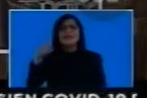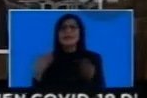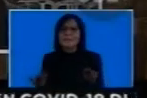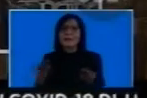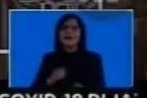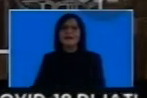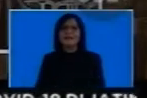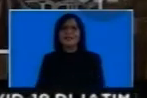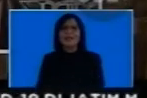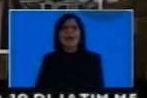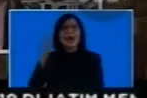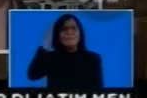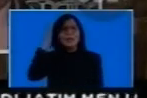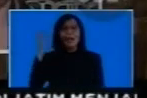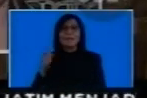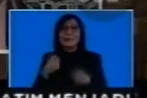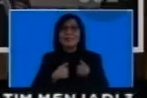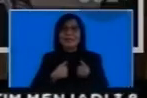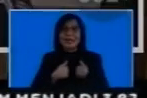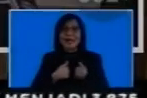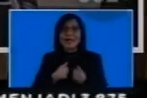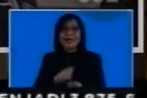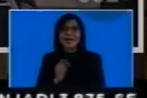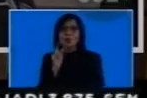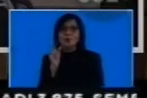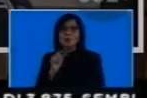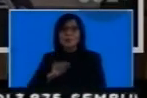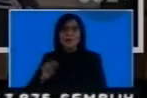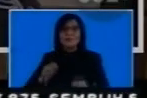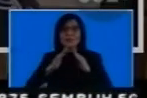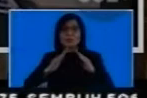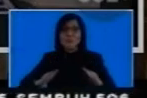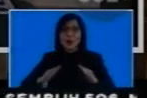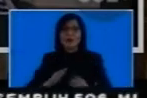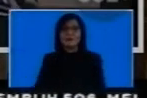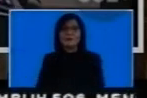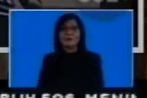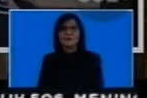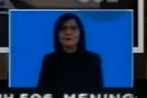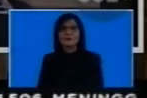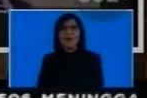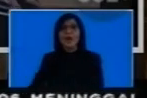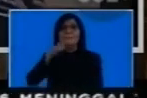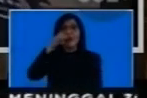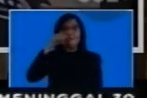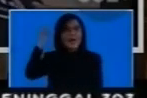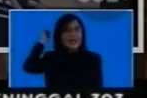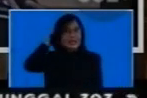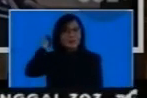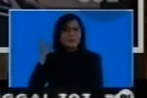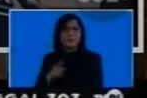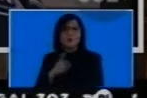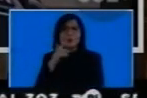apa pembelajaran yang terpenting bagi Ibu Maria? Itu orang tua itu memang kelihatannya mereka mendukung